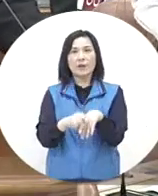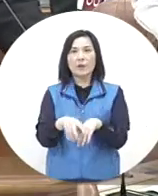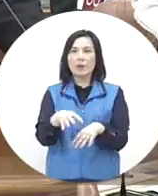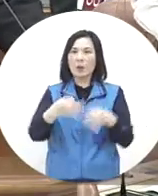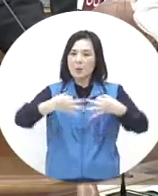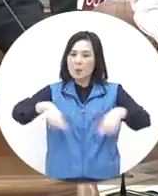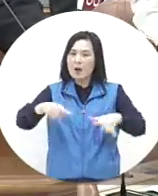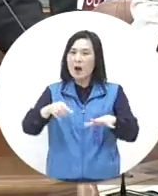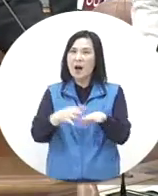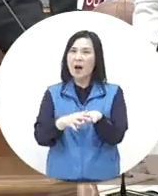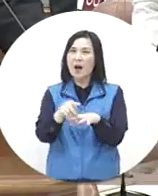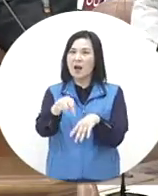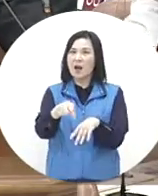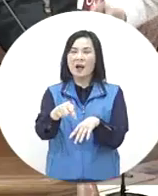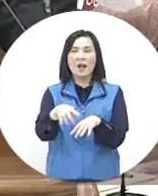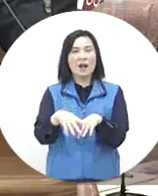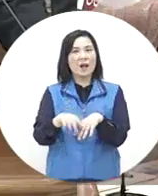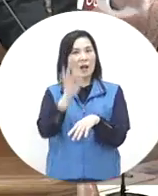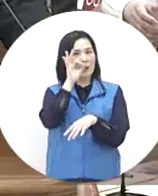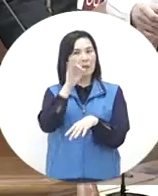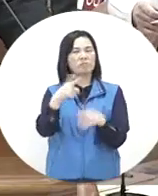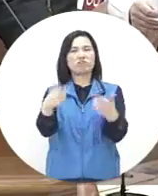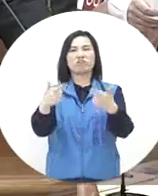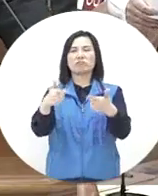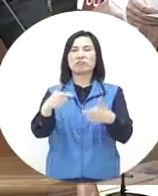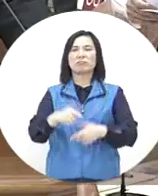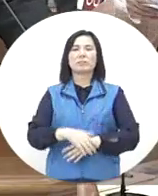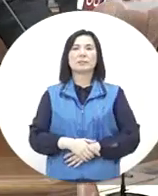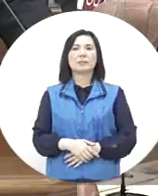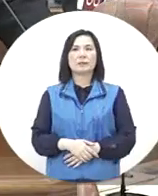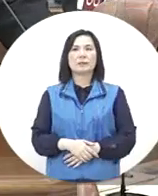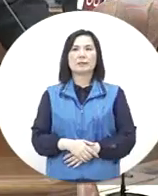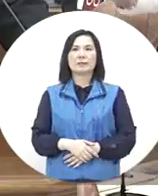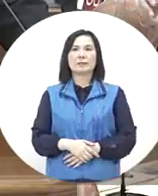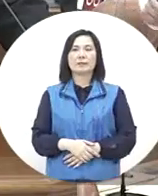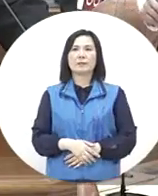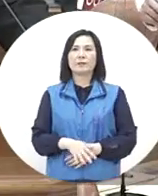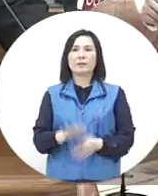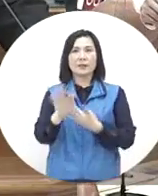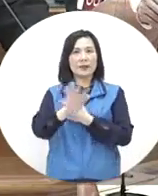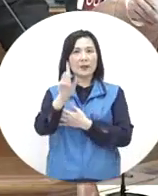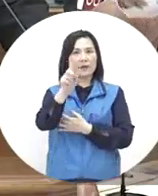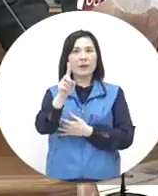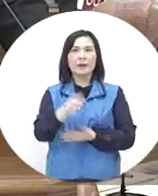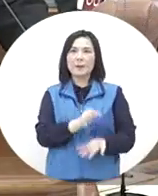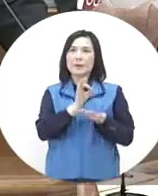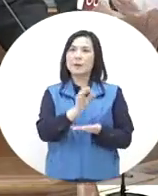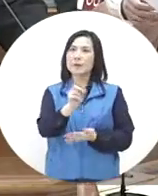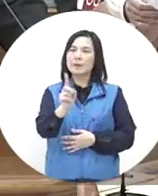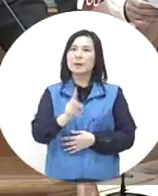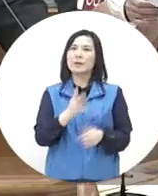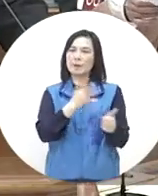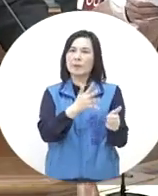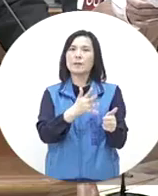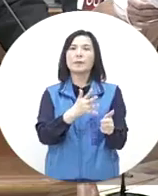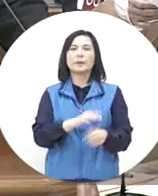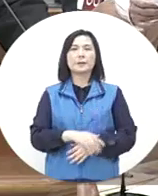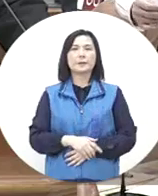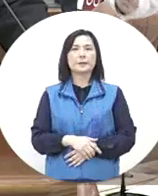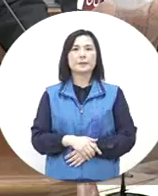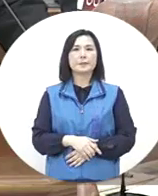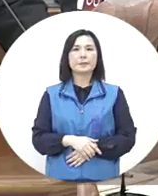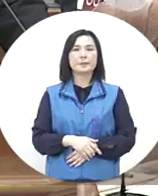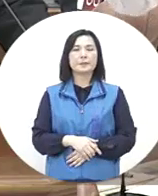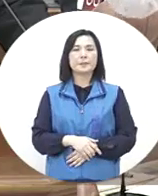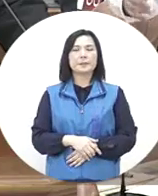钱这样来形容了齁。市长另外还有一个部分齁，我这个比较担心，这个我要提醒一下齁，我问一下这个我们现在这个